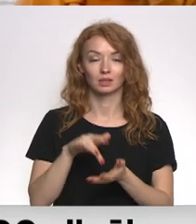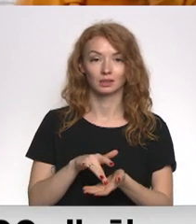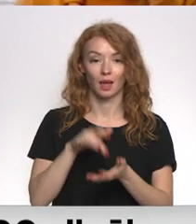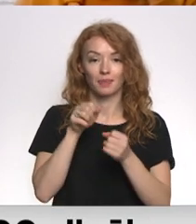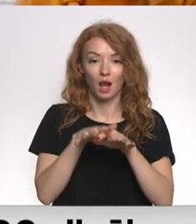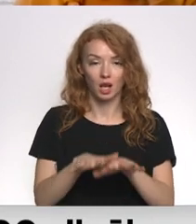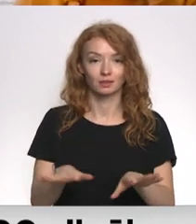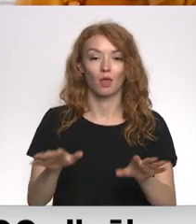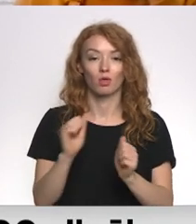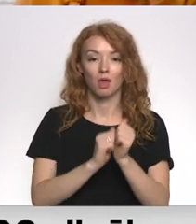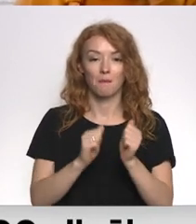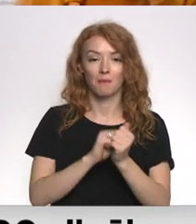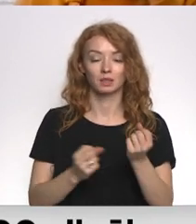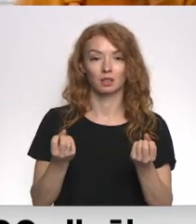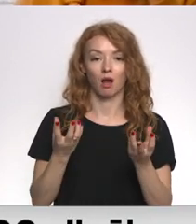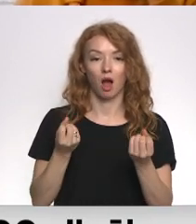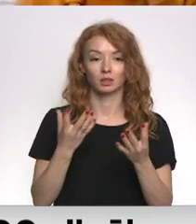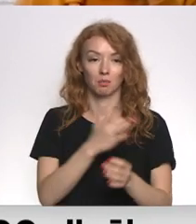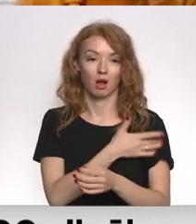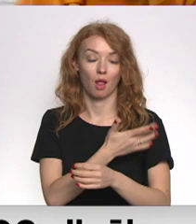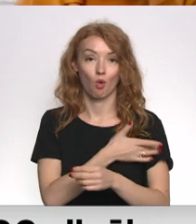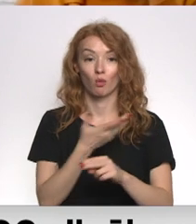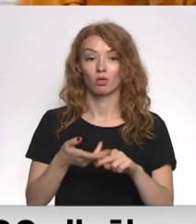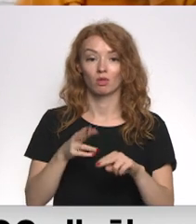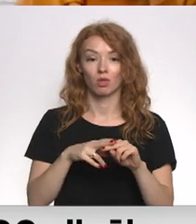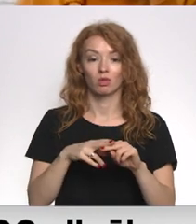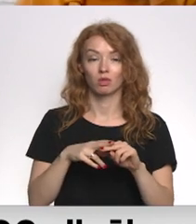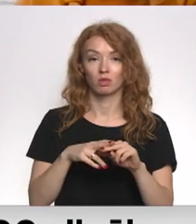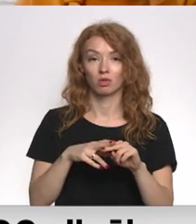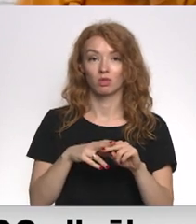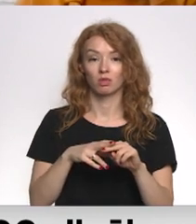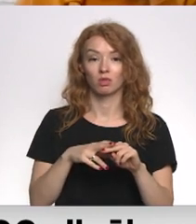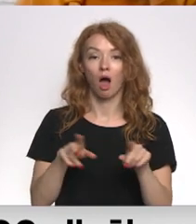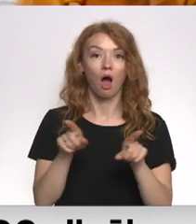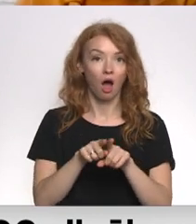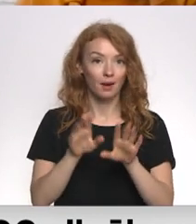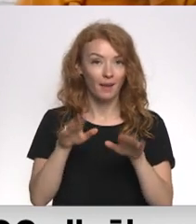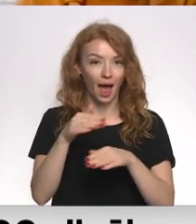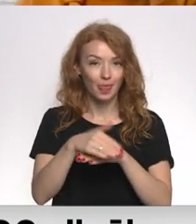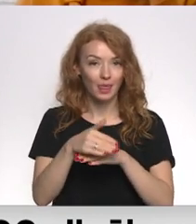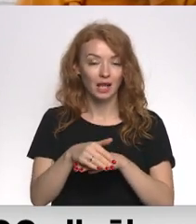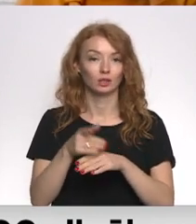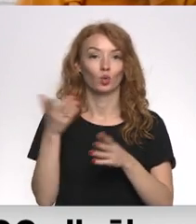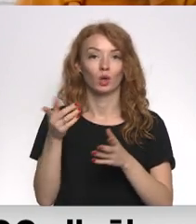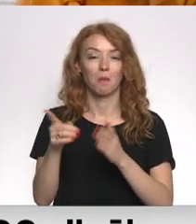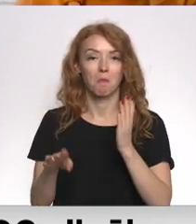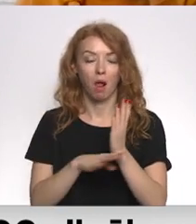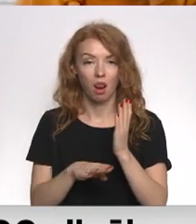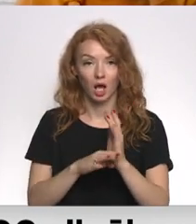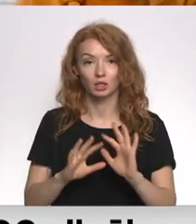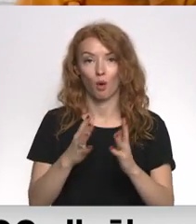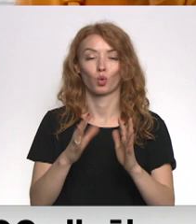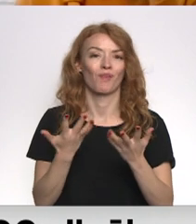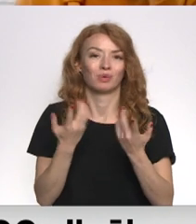centralizēto dabasgāzes pakalpojumu, tad arī par adresi, kurā viņam ir malkas apkure vai cita